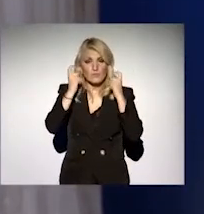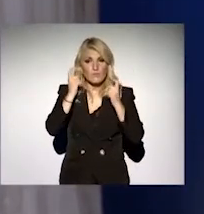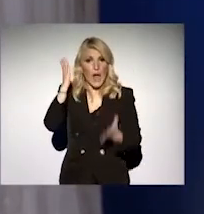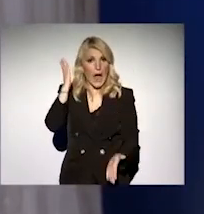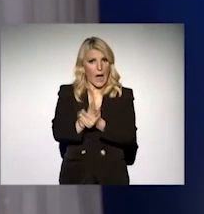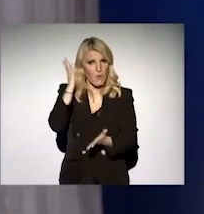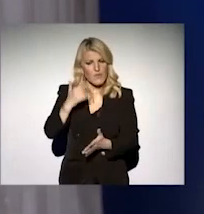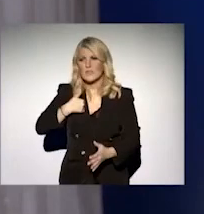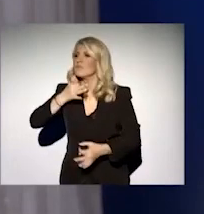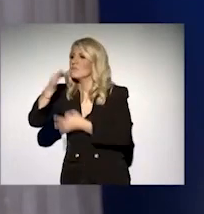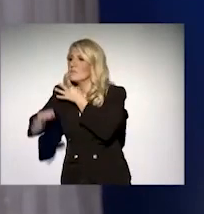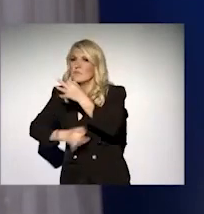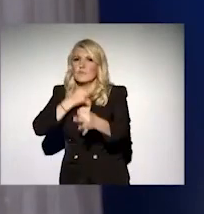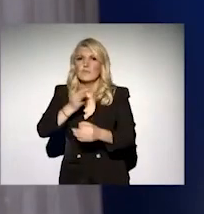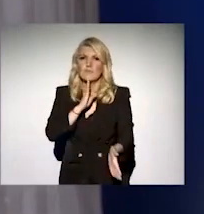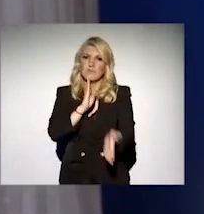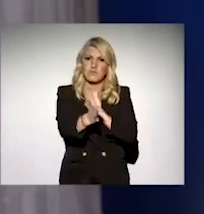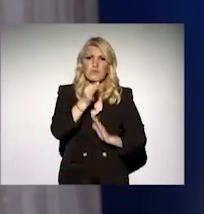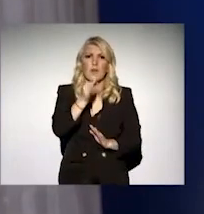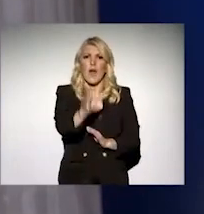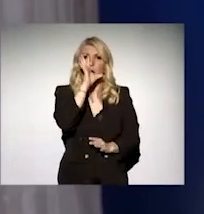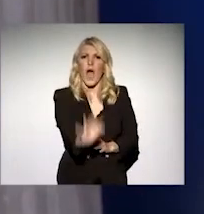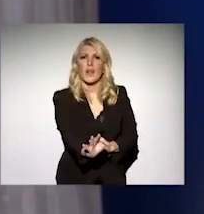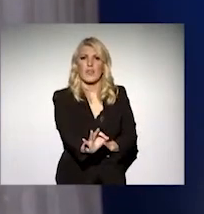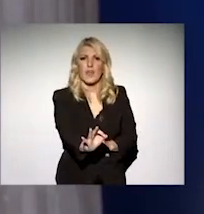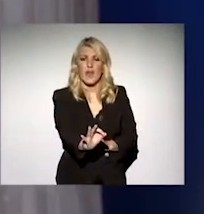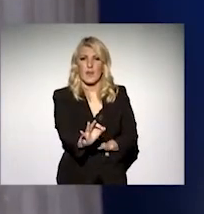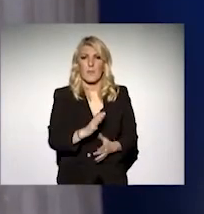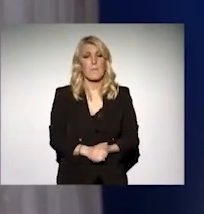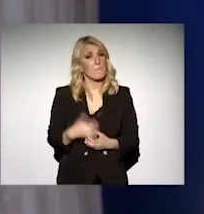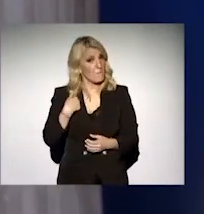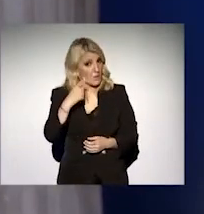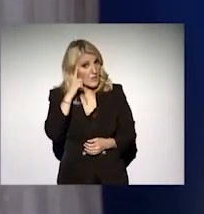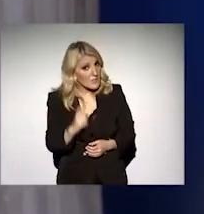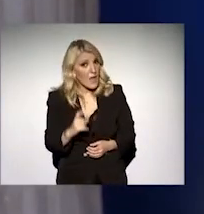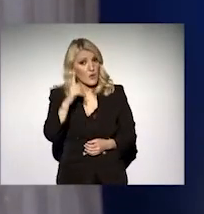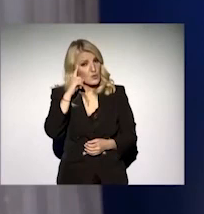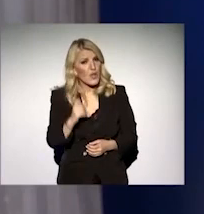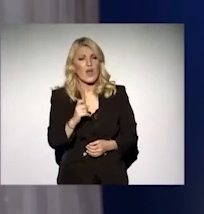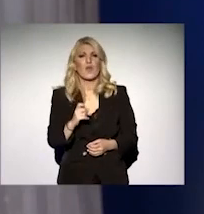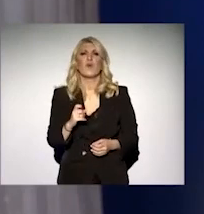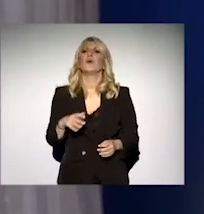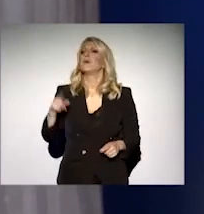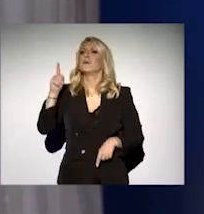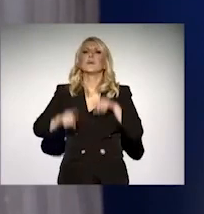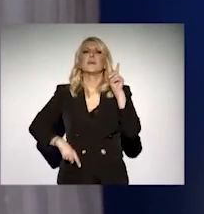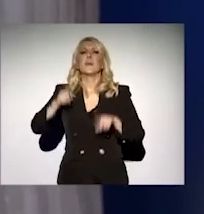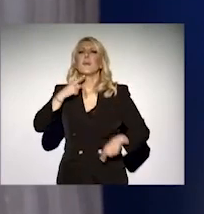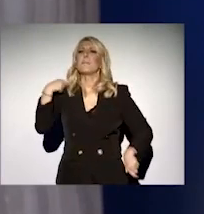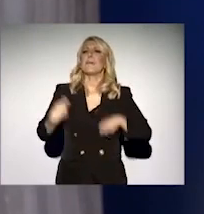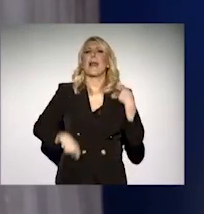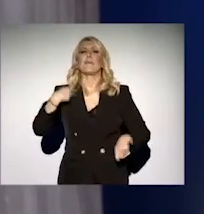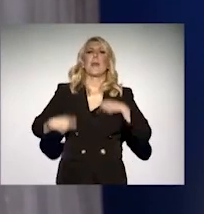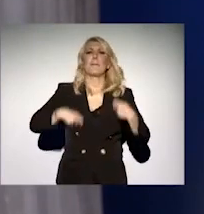μόνο για πολιτικό όφελος. Δημοσκοπήσεις οι τελευταίες δείχνουν μια μικρή ανάκαμψη του ΣΥΡΙΖΑ